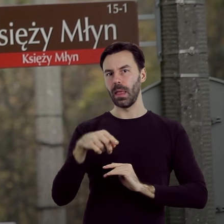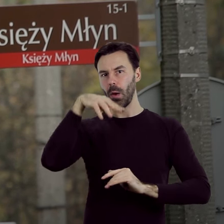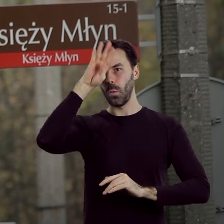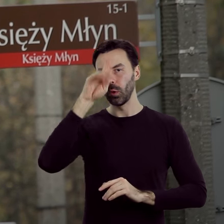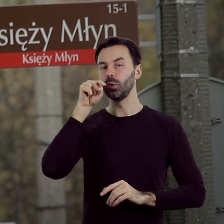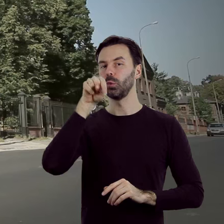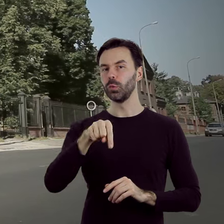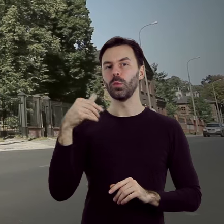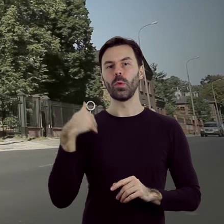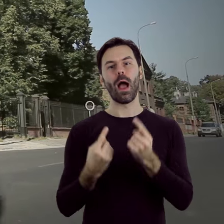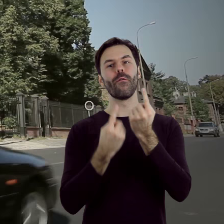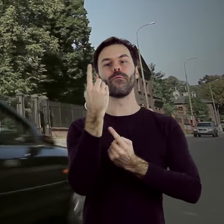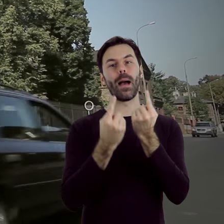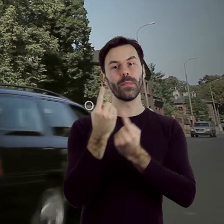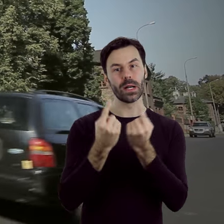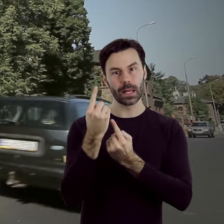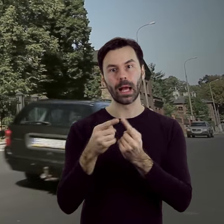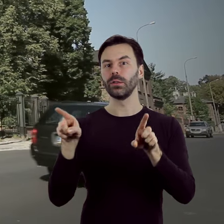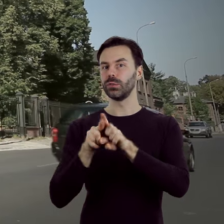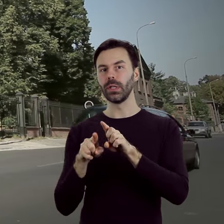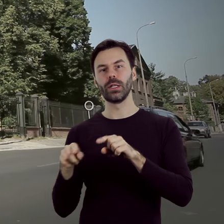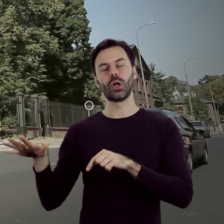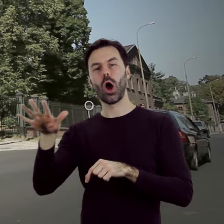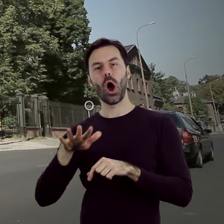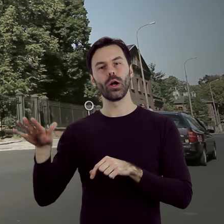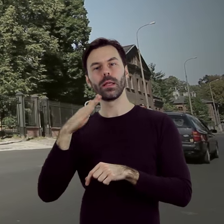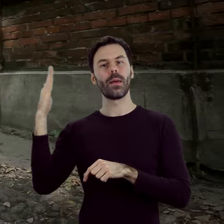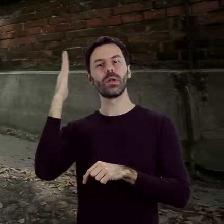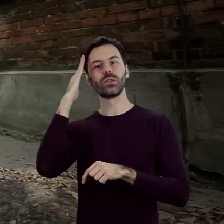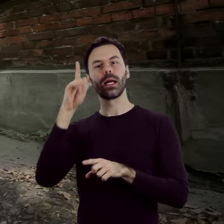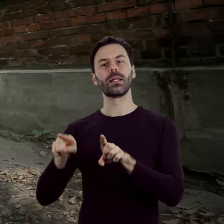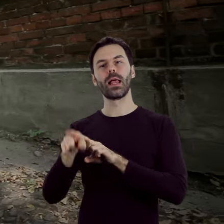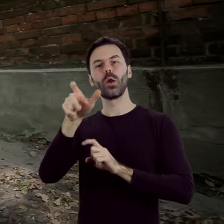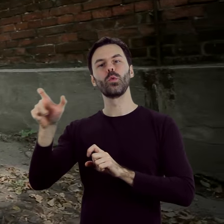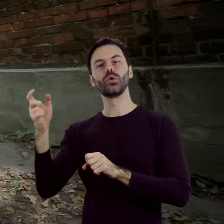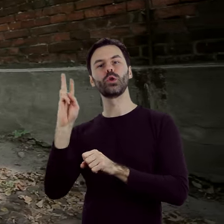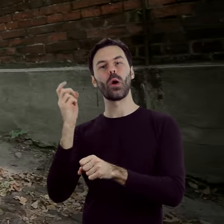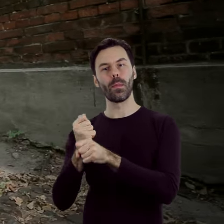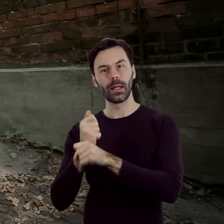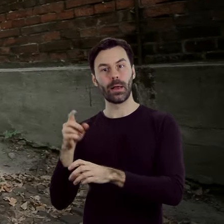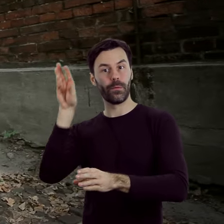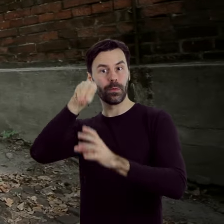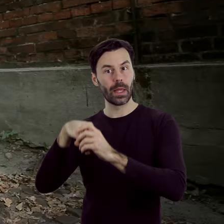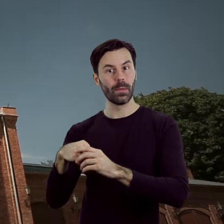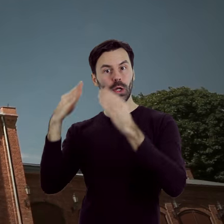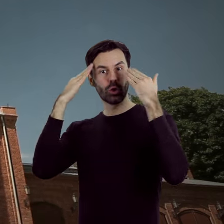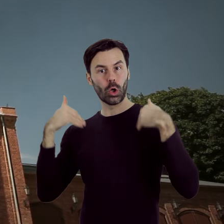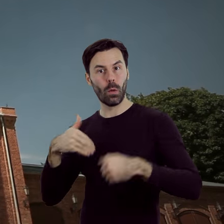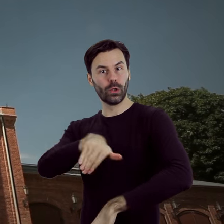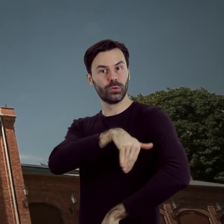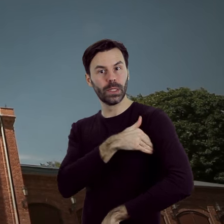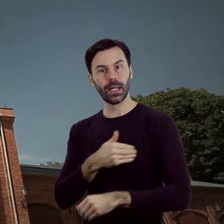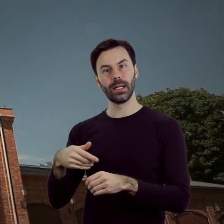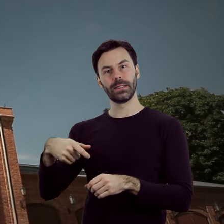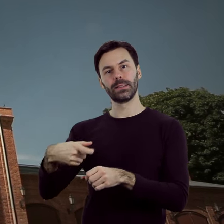Łodzi. Tu Scheibler stworzył obok swoich fabryk osiedle dla robotników. Małe miasteczko wraz ze szkołą,